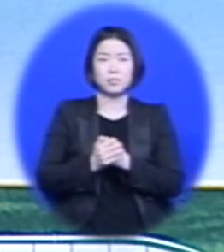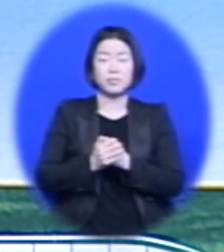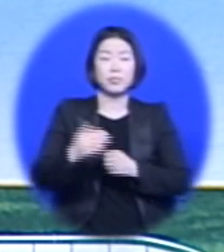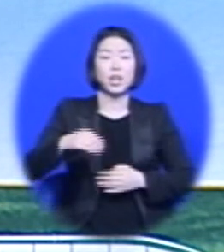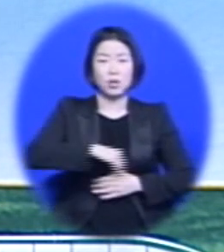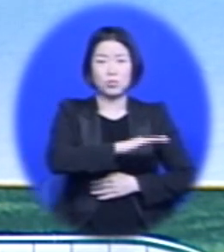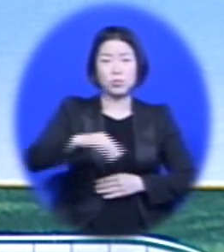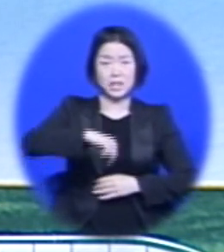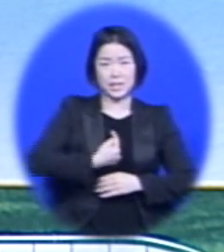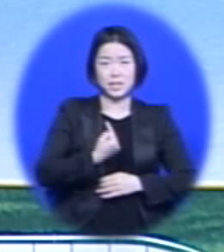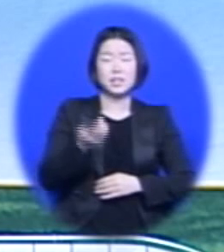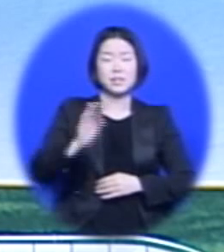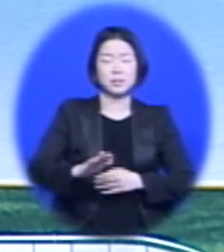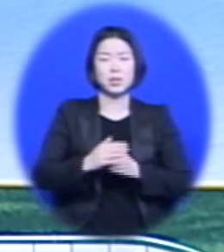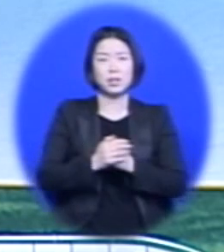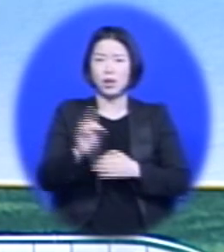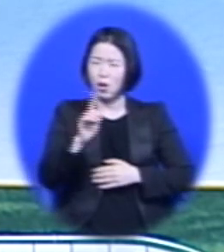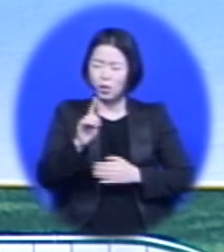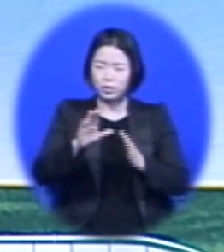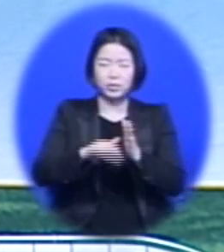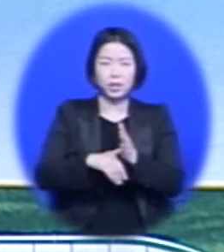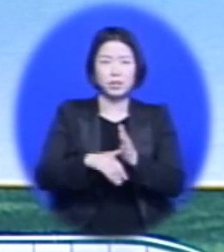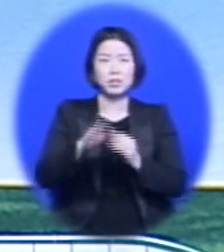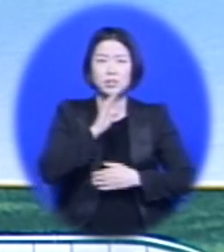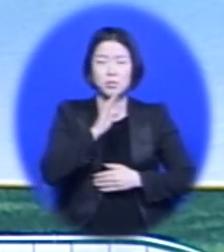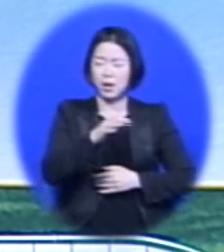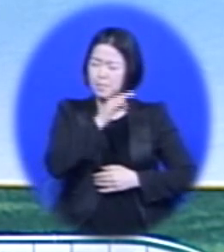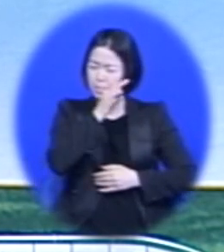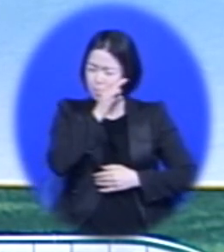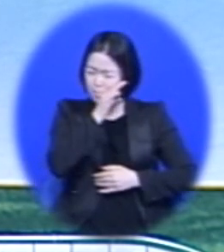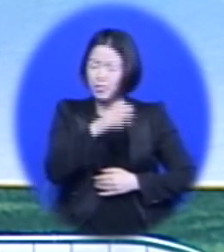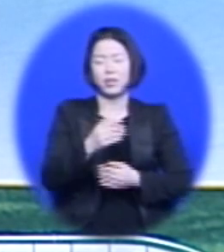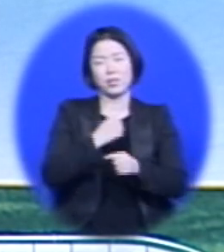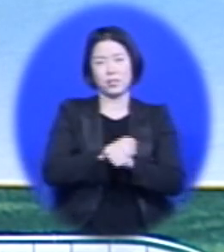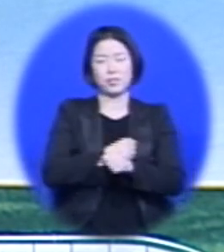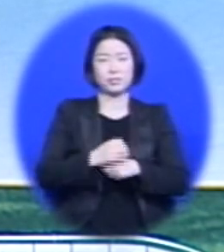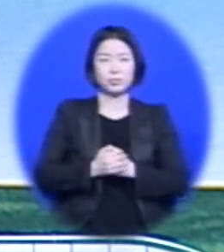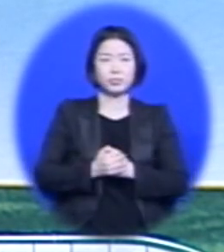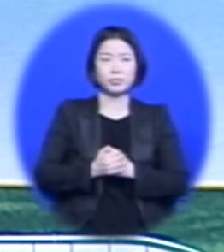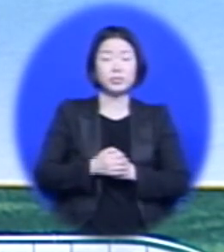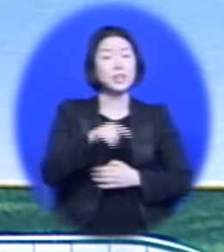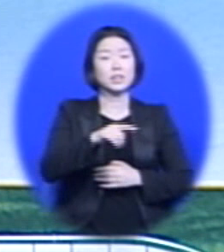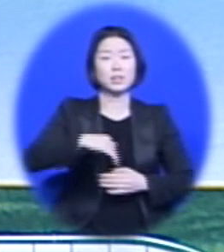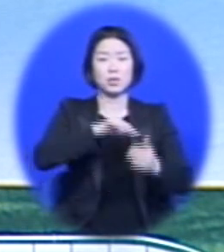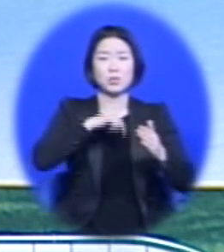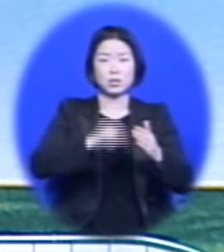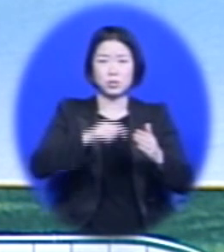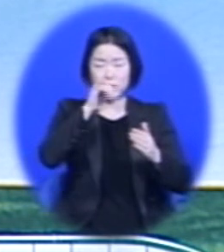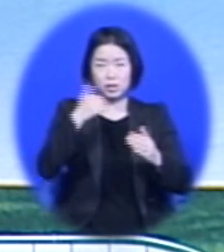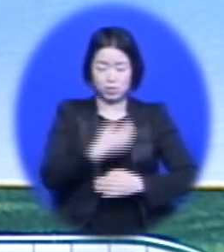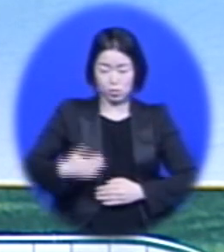우리 자신이지만 어떤 때는 정말 부끄럽지 짝이 없잖아요. 그게 우리 속에 있는 이